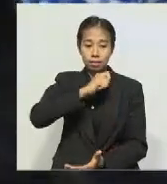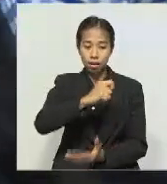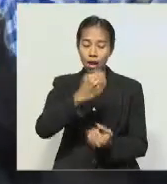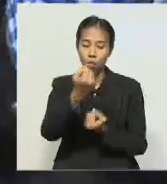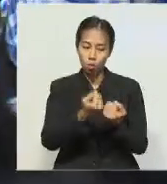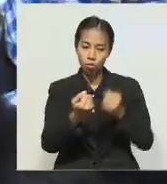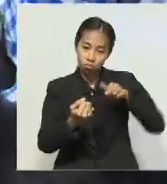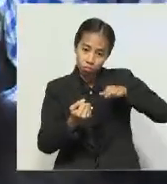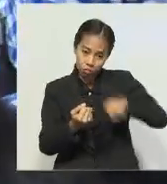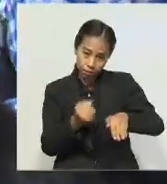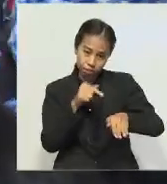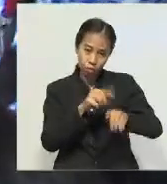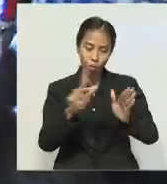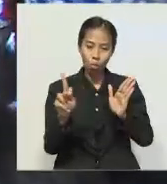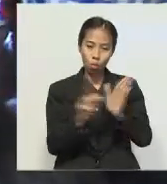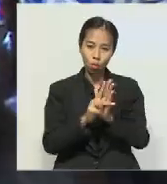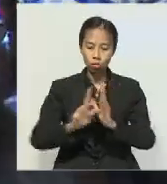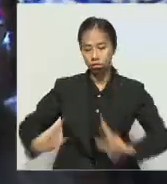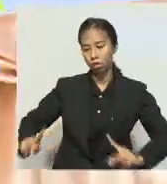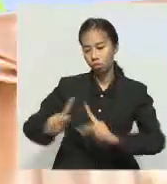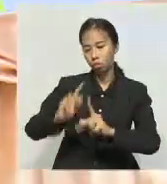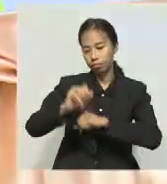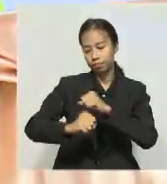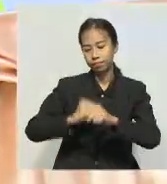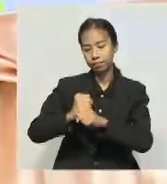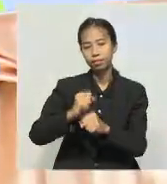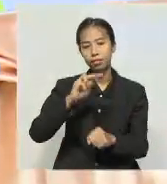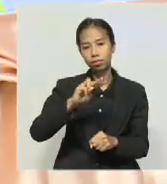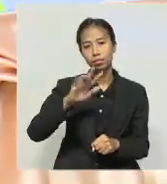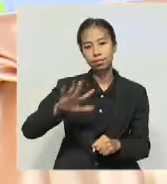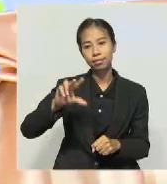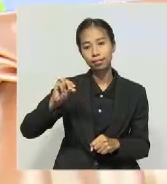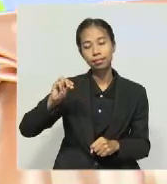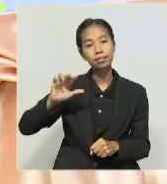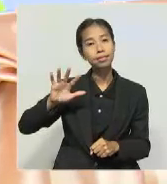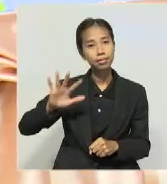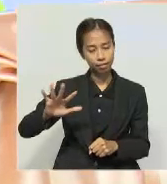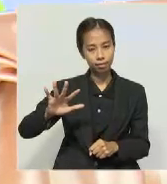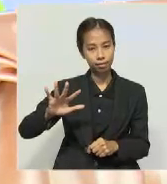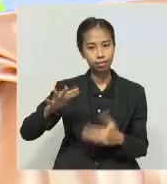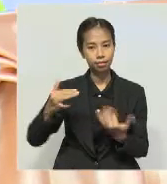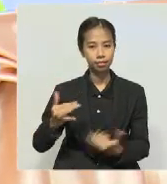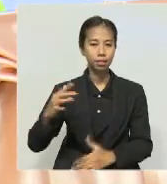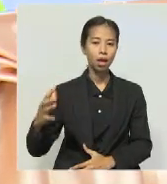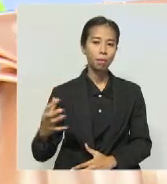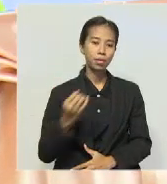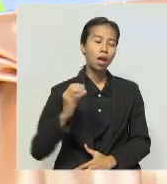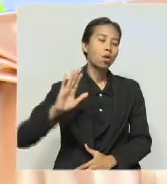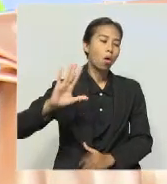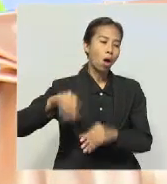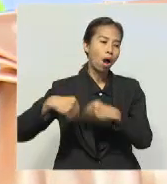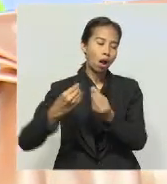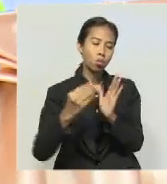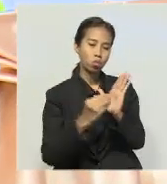อดรถของกฎกระทรวงปีพุทธศักราช2535โดยให้อำนาจทางกรุงเทพมห